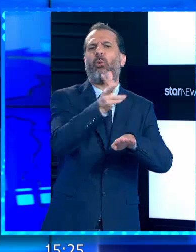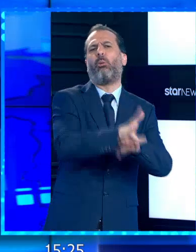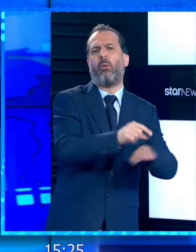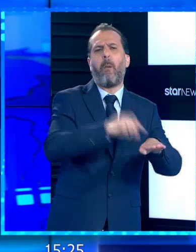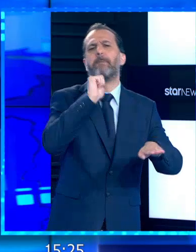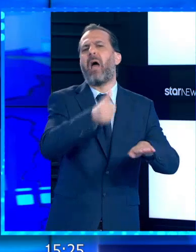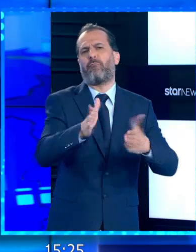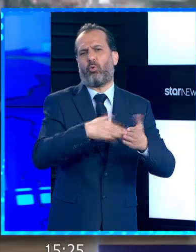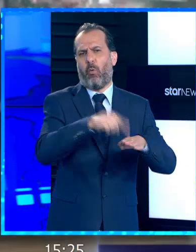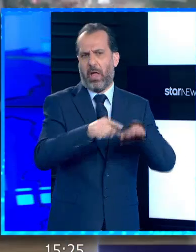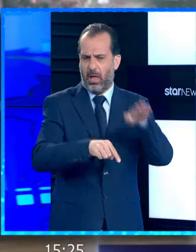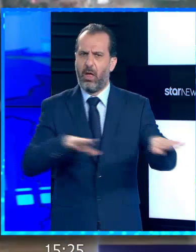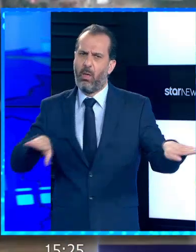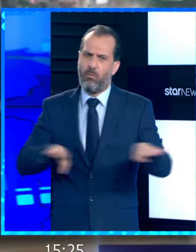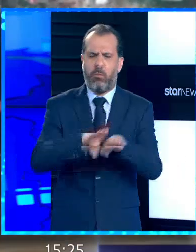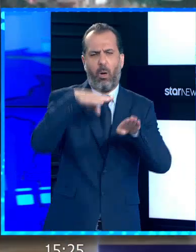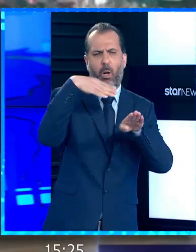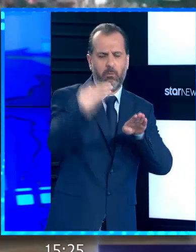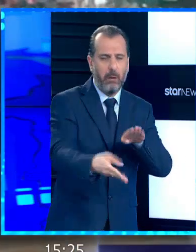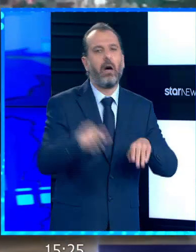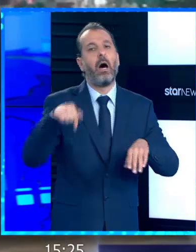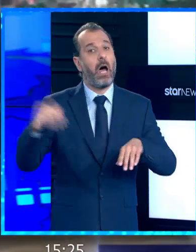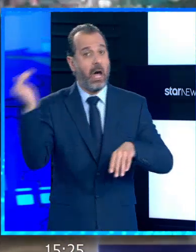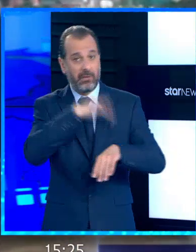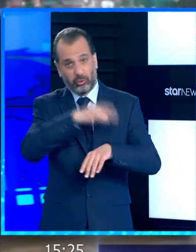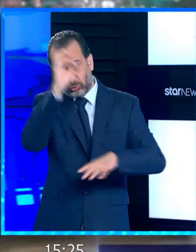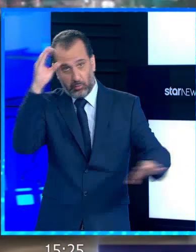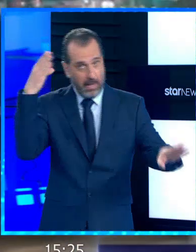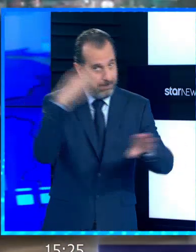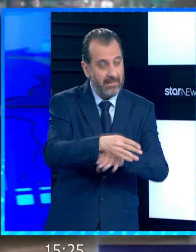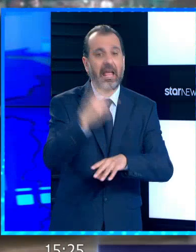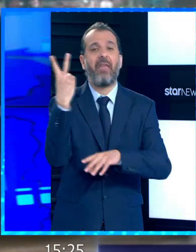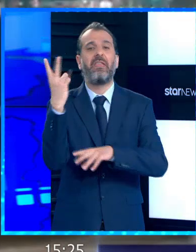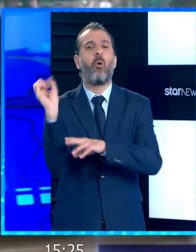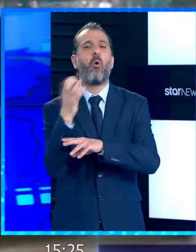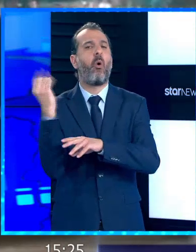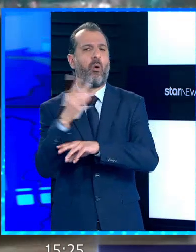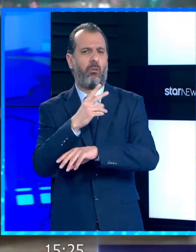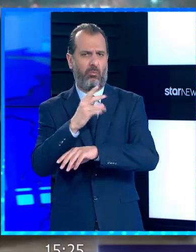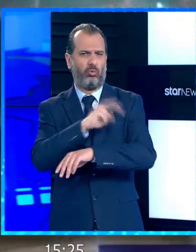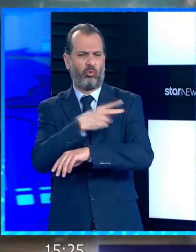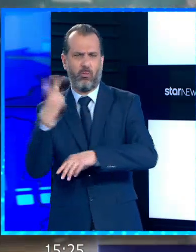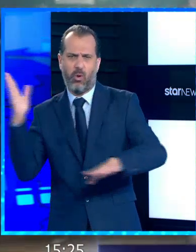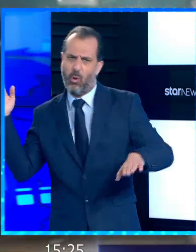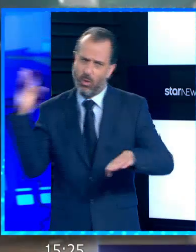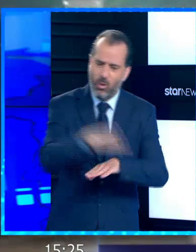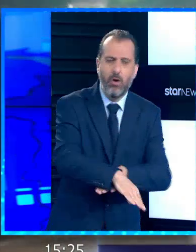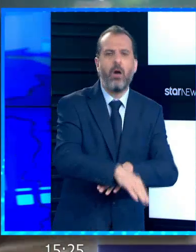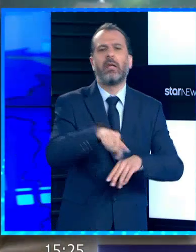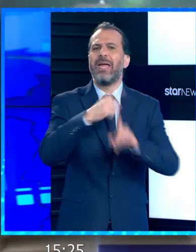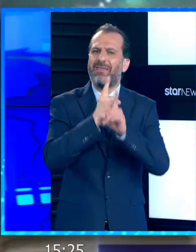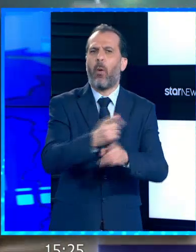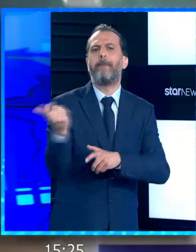γιο ταχύ. Στο σημείο έσπευσαν αμέσως η αστυνομία, δύο ασθενοφόρα του ΕΚΑΒ και δύο πυροσβεστικά οχήματα για τον απεγκλωβισμό